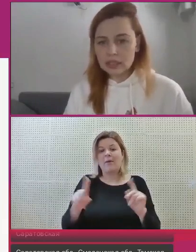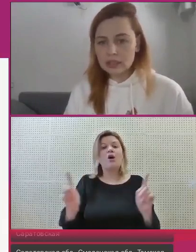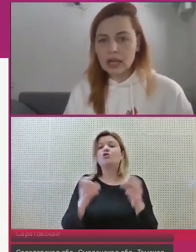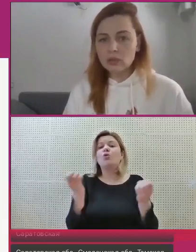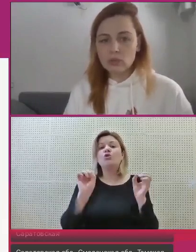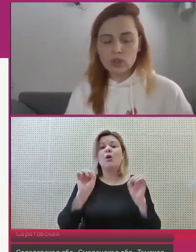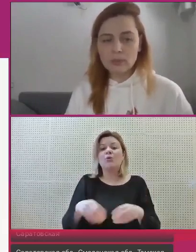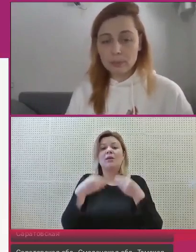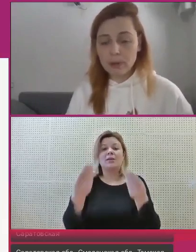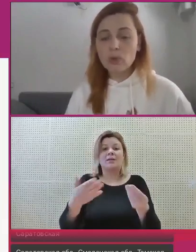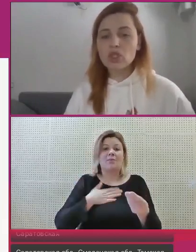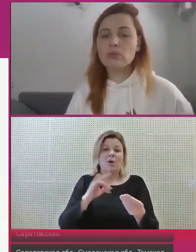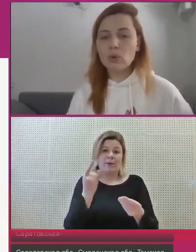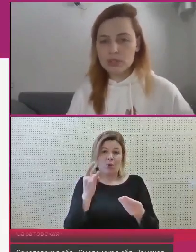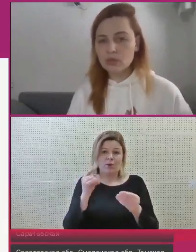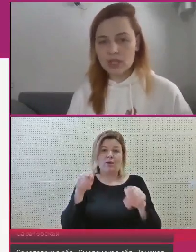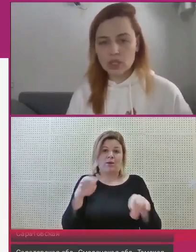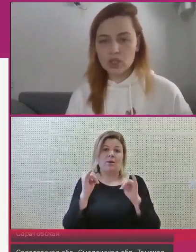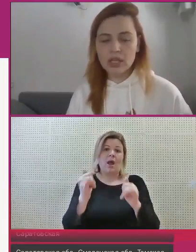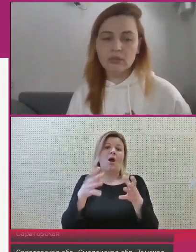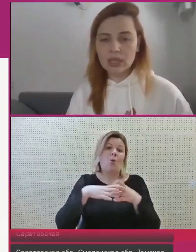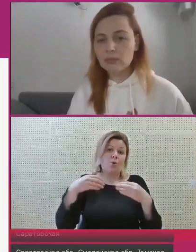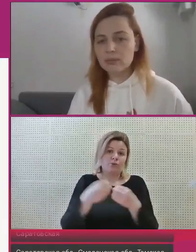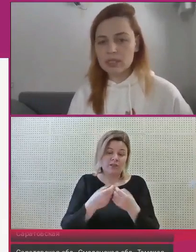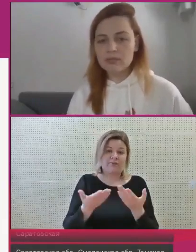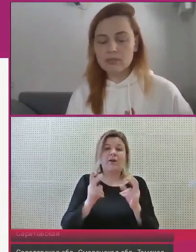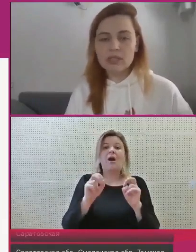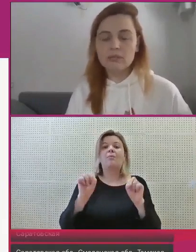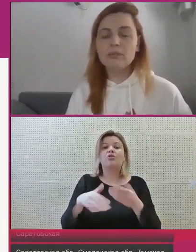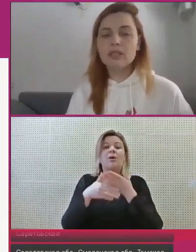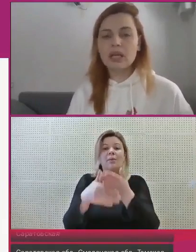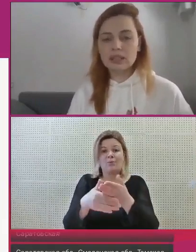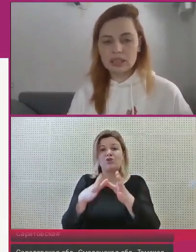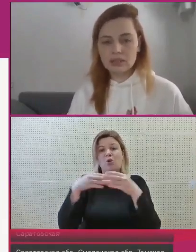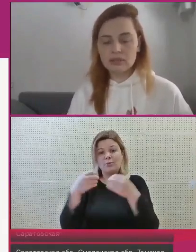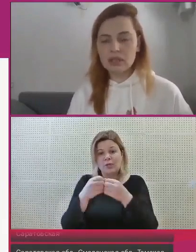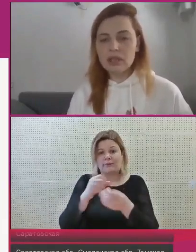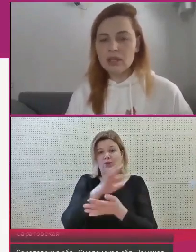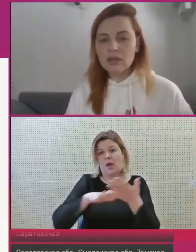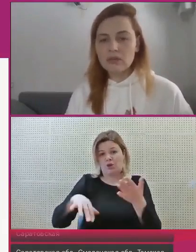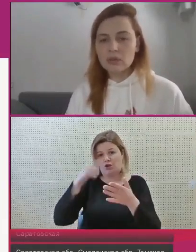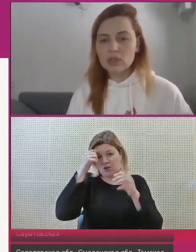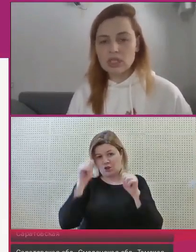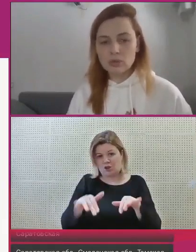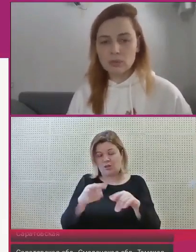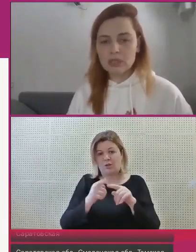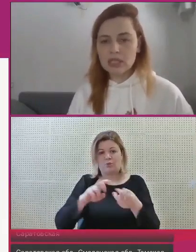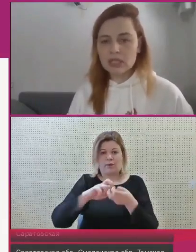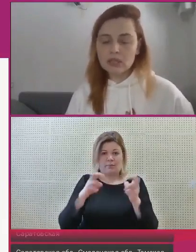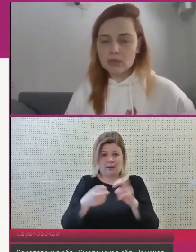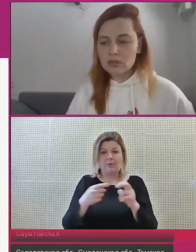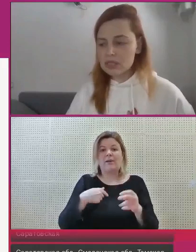и как он может помочь этому обществу дальше решать? Вот я, например, со своим сыном именно так и действовала. Вот, сейчас ему